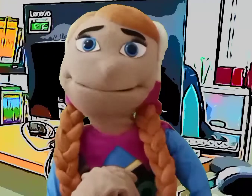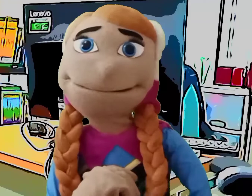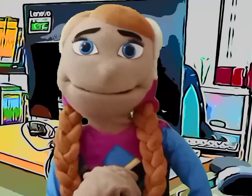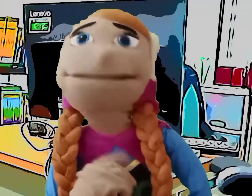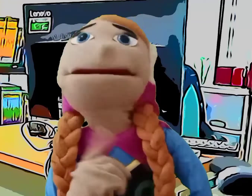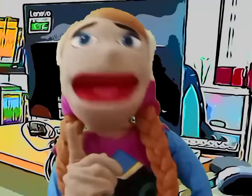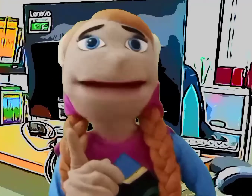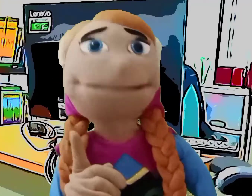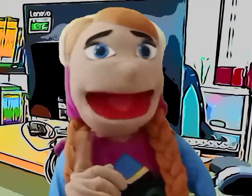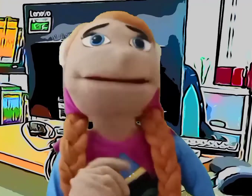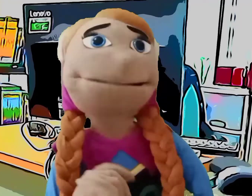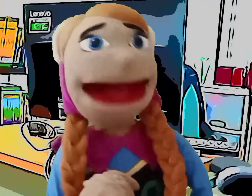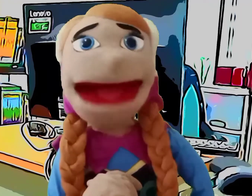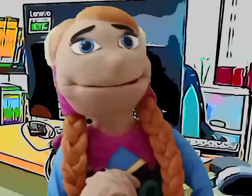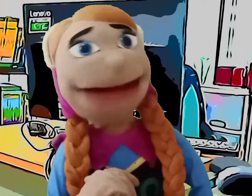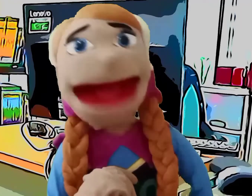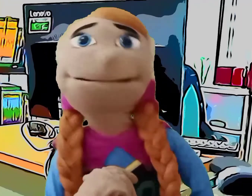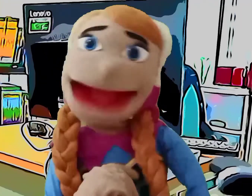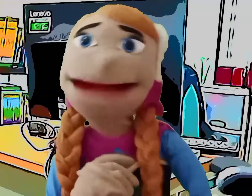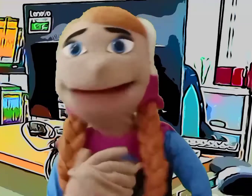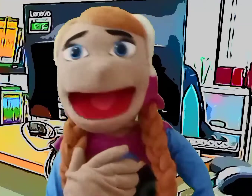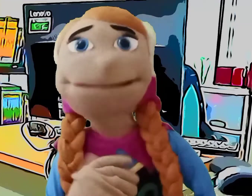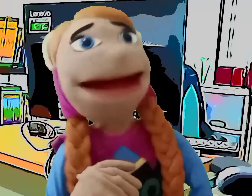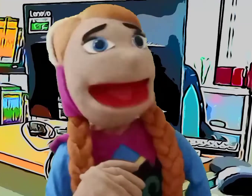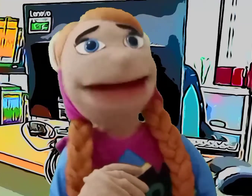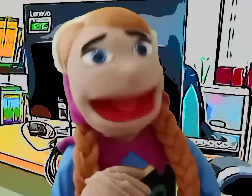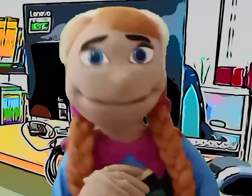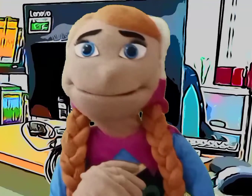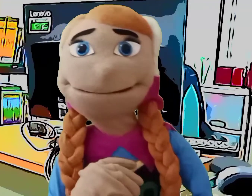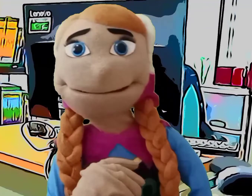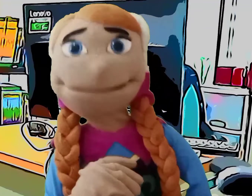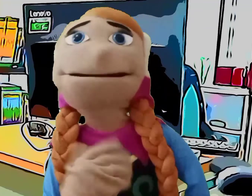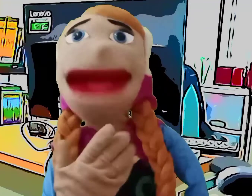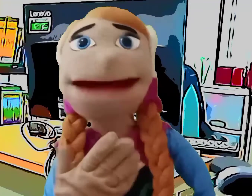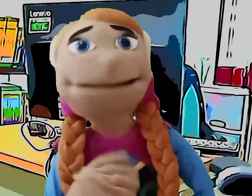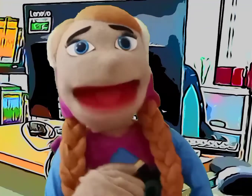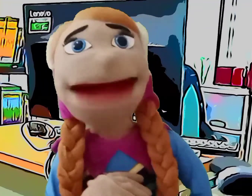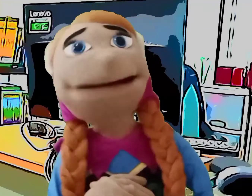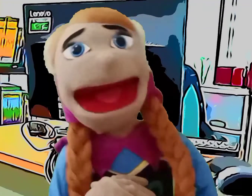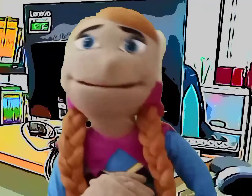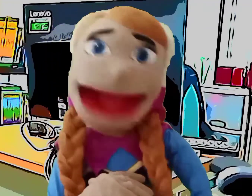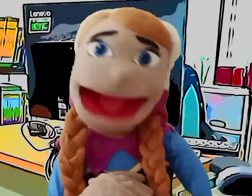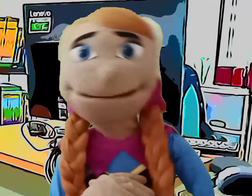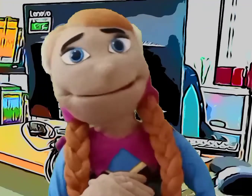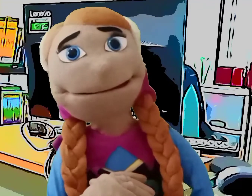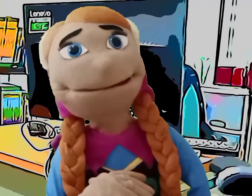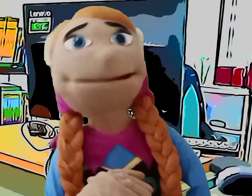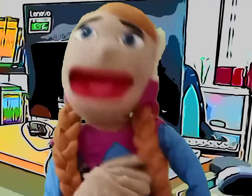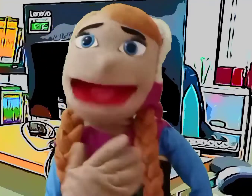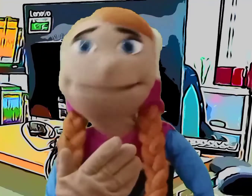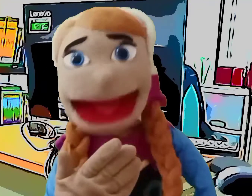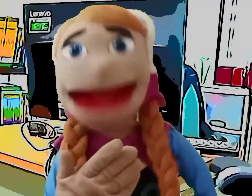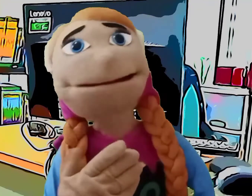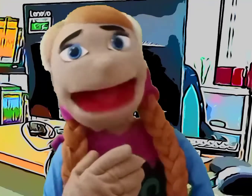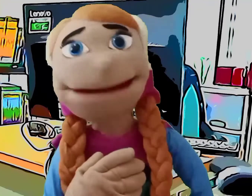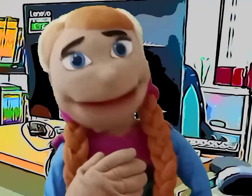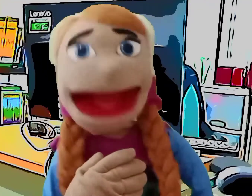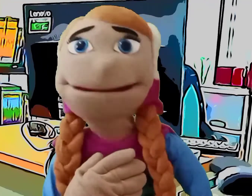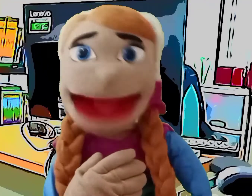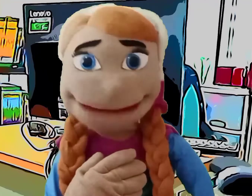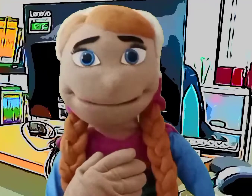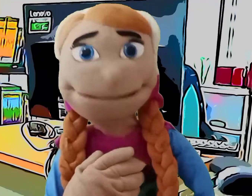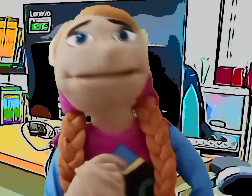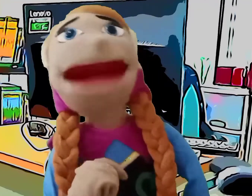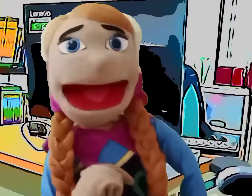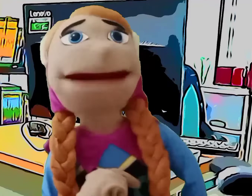o sira. Mayroon lamang silang kakaibang pananaw sa mundo. At sa kaunting suporta mula sa kanilang